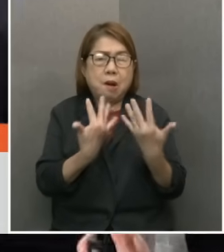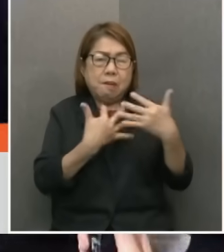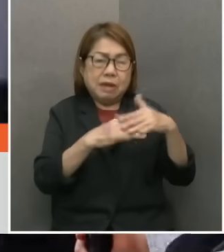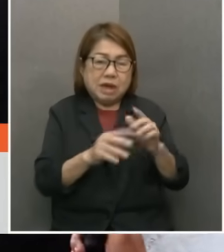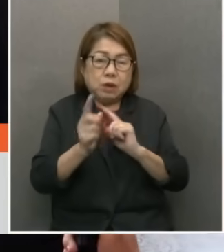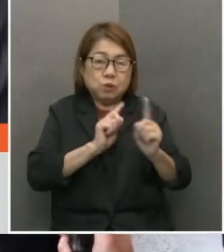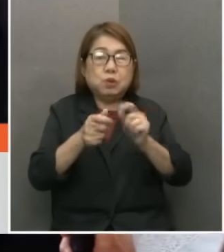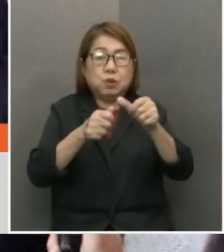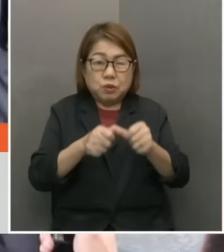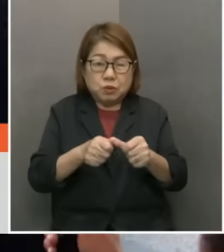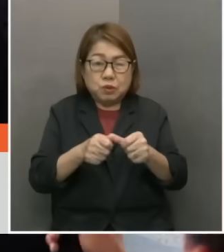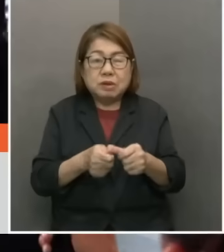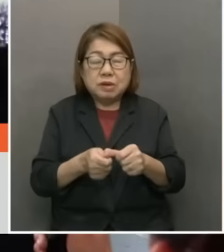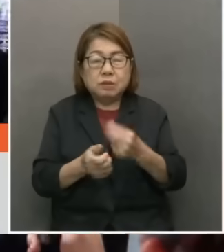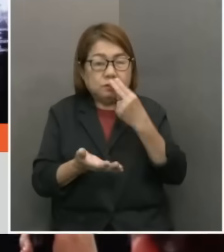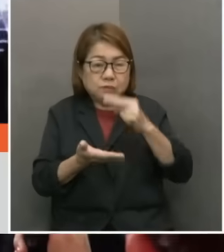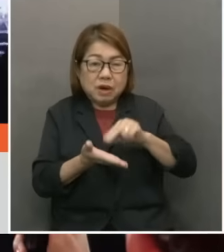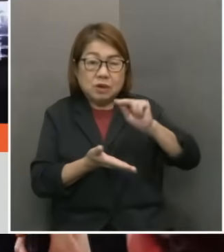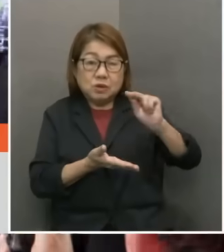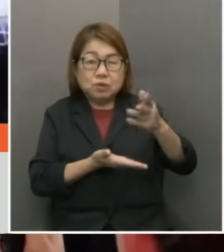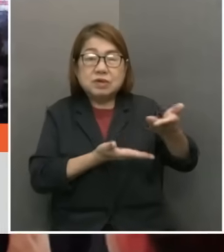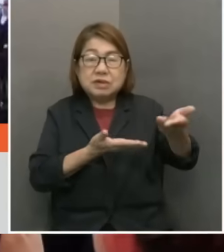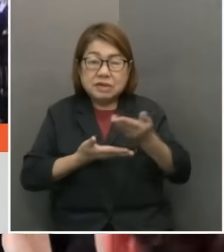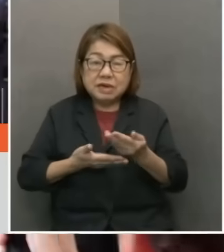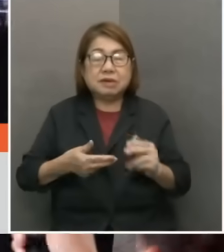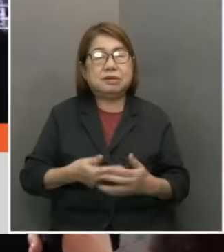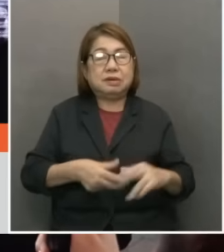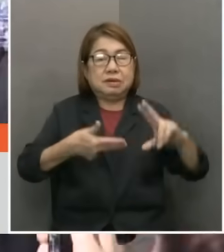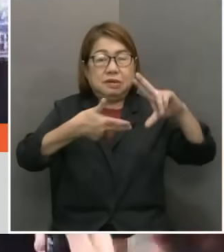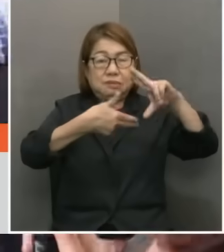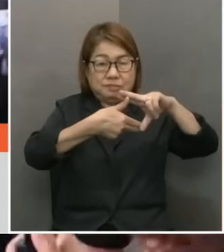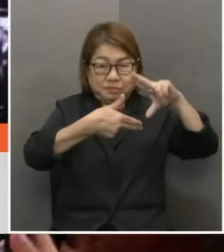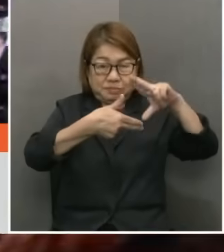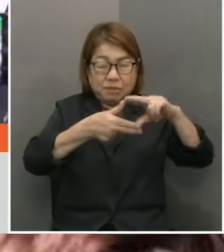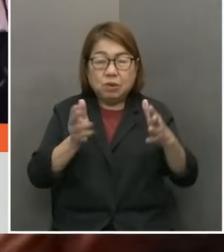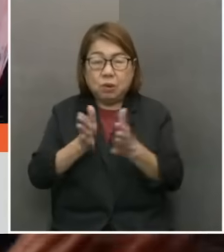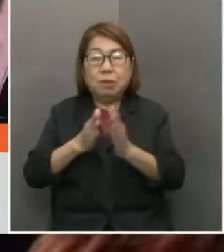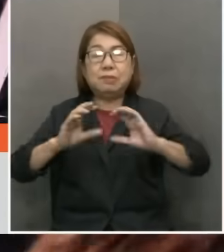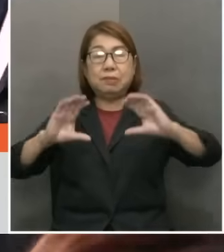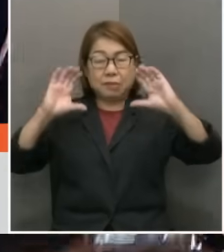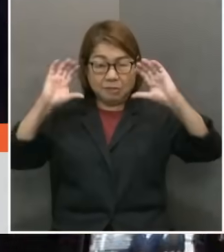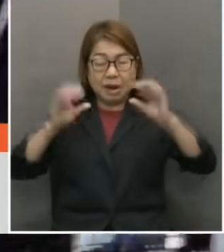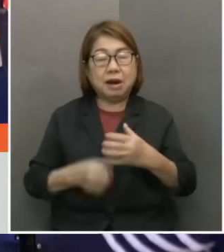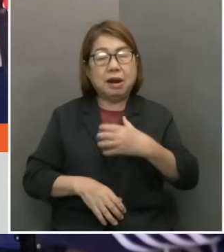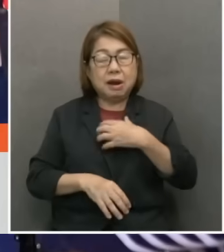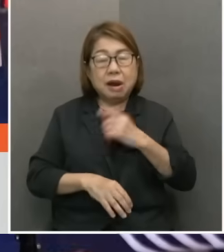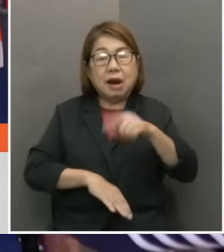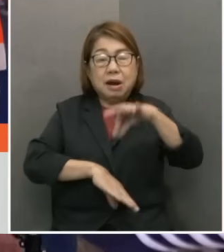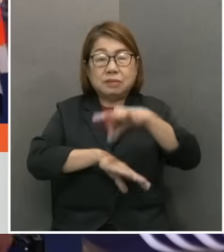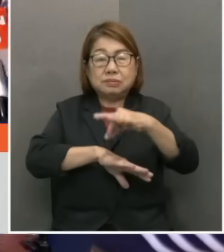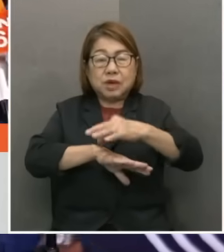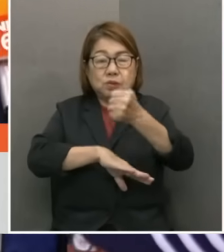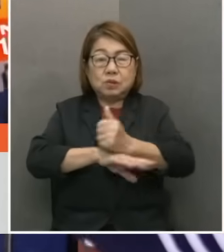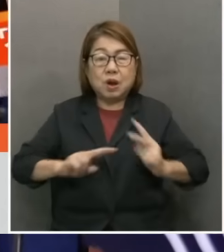ถึงเทียบเชิญพรรคพลังประชารัฐเข้าร่วมรัฐบาลปฏิเสธกระแสข่าวการจัดตั้งการจัดสรรเก้าอี้รัฐมนตรีที่